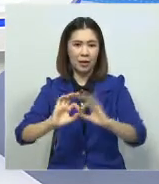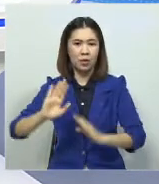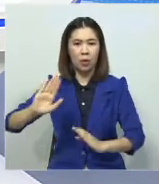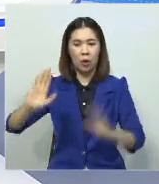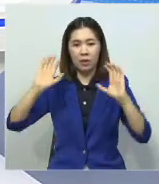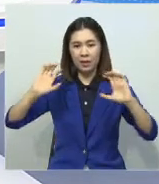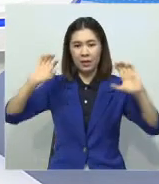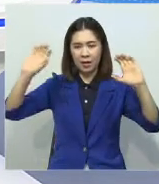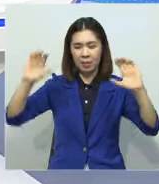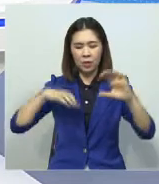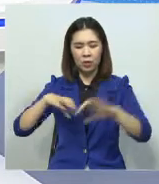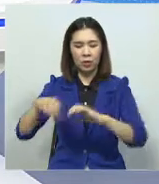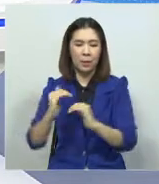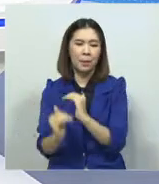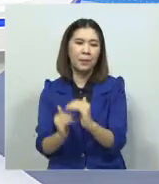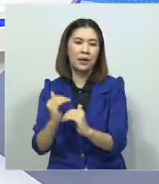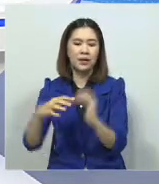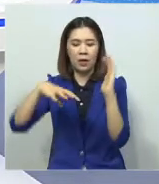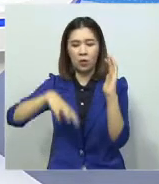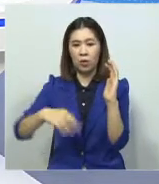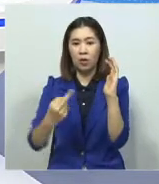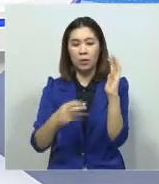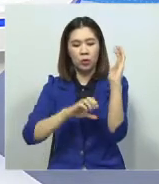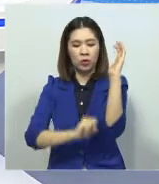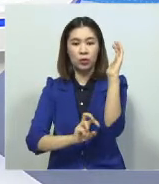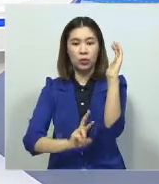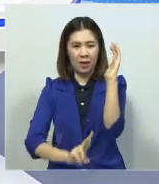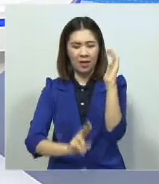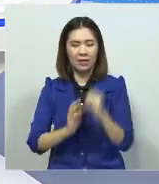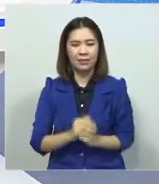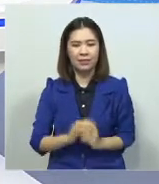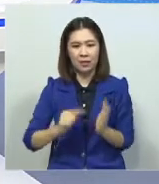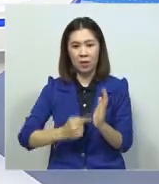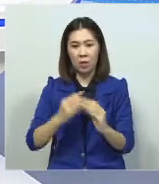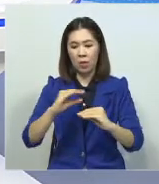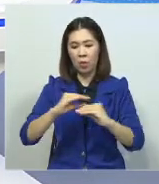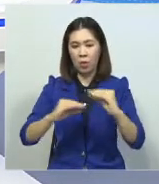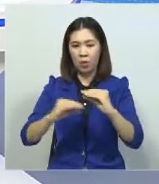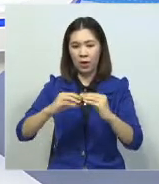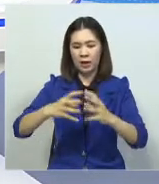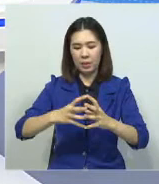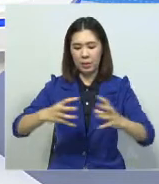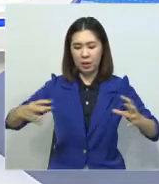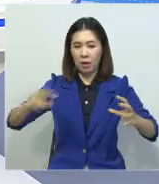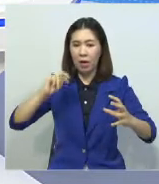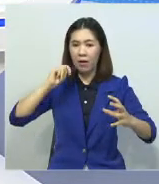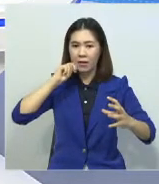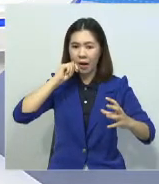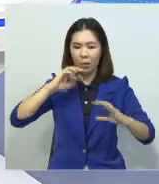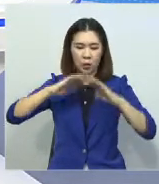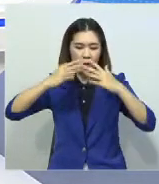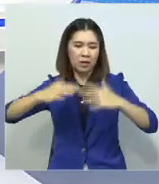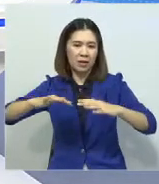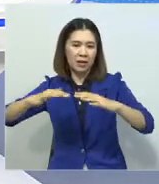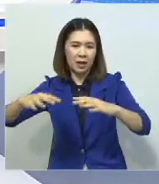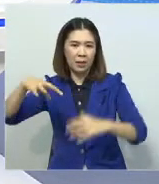ในการพัฒนาพื้นที่อำเภอเกาะสมุยจังหวัดสุราษฎร์ธานีโดยเริ่มต้นที่โครงการระบบท่อส่งน้ำประปาลอดใต้ทะเลไปสู่เก